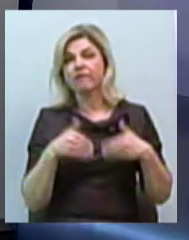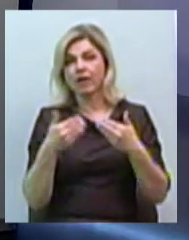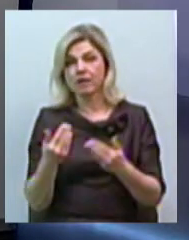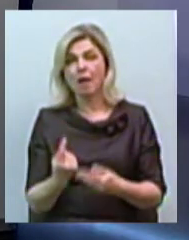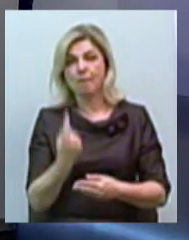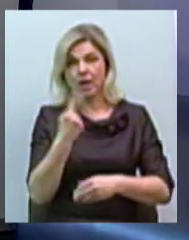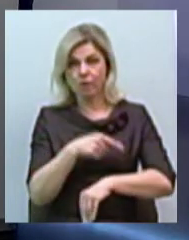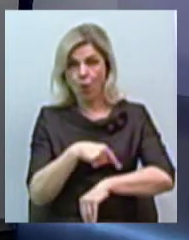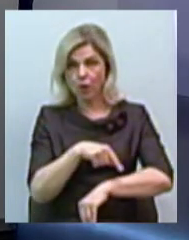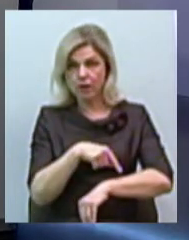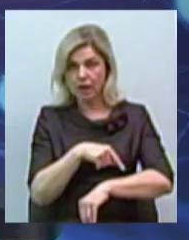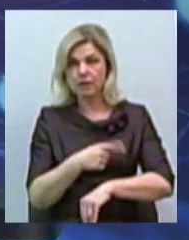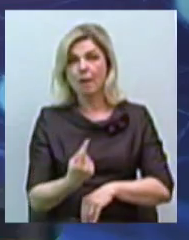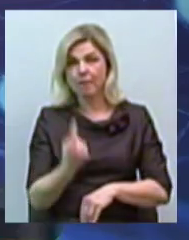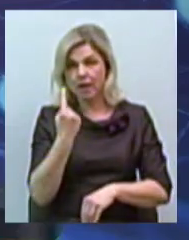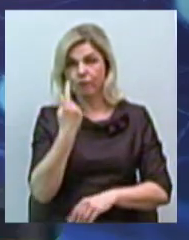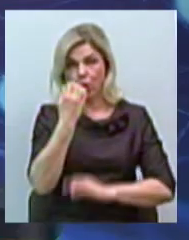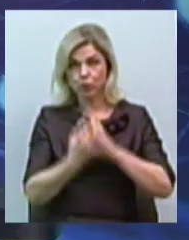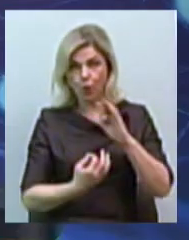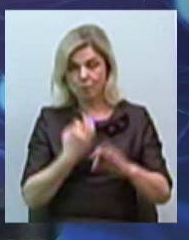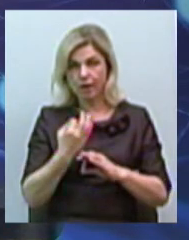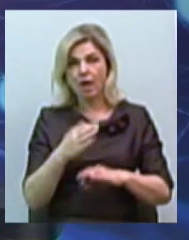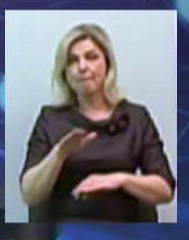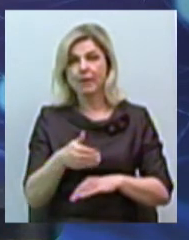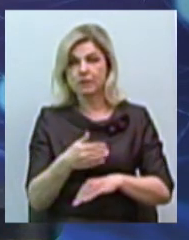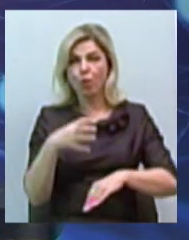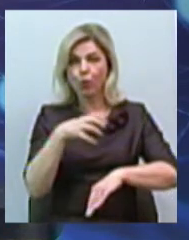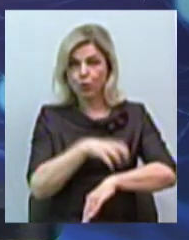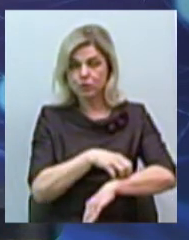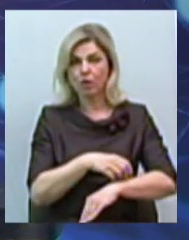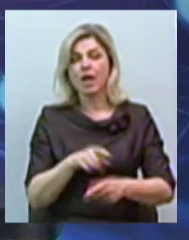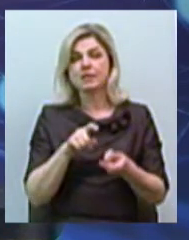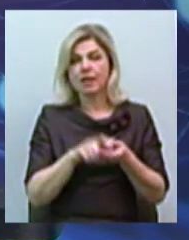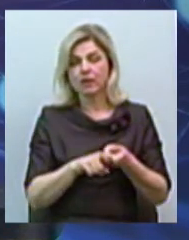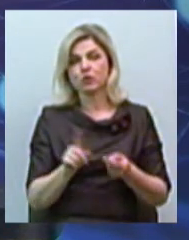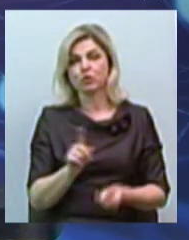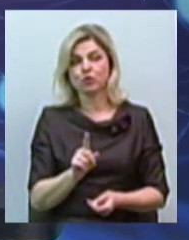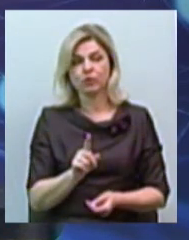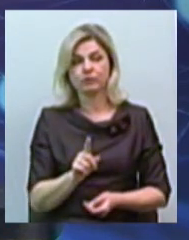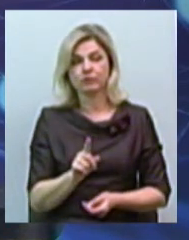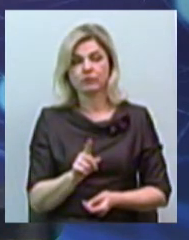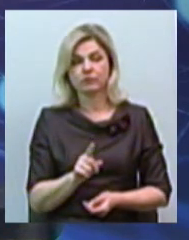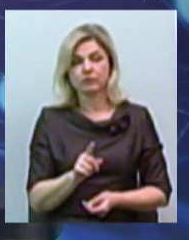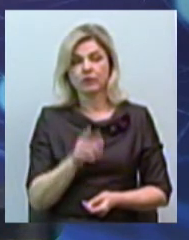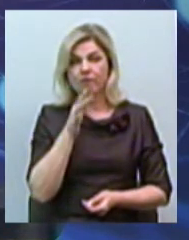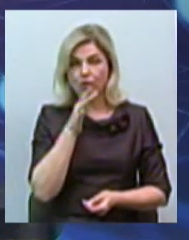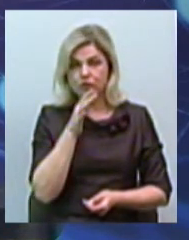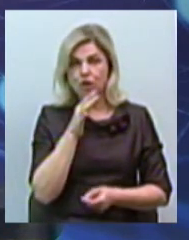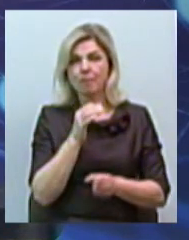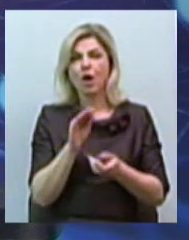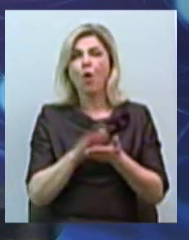години, в перші доби після укусу. Залежить те, що під час